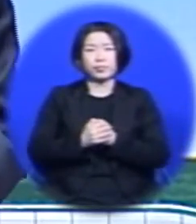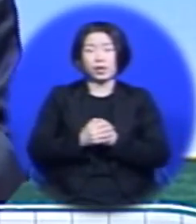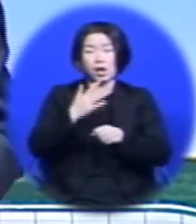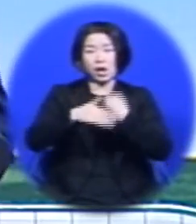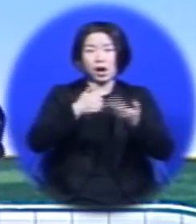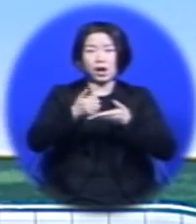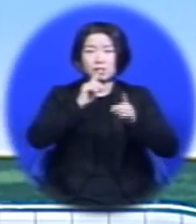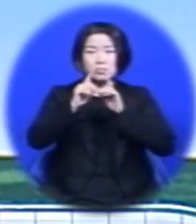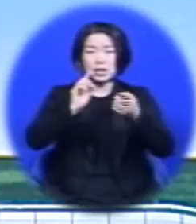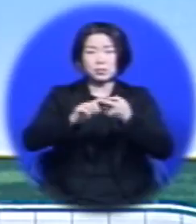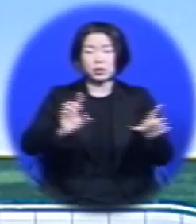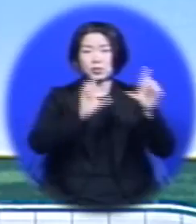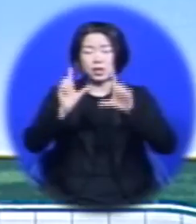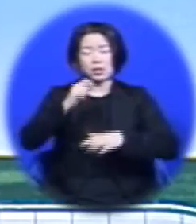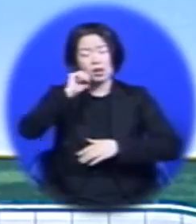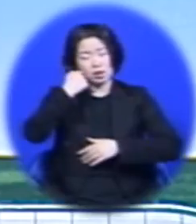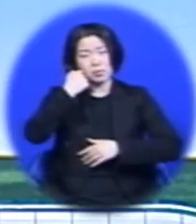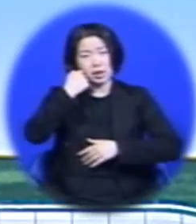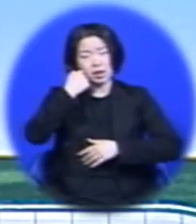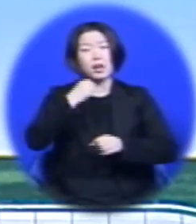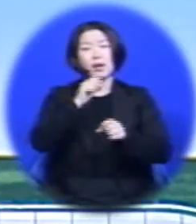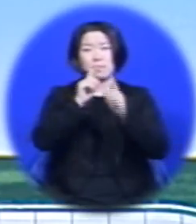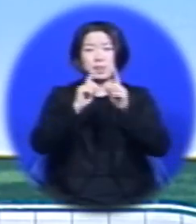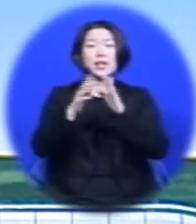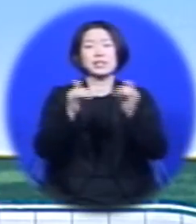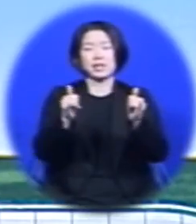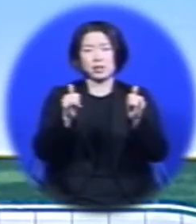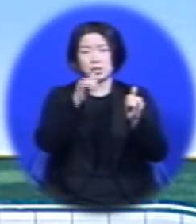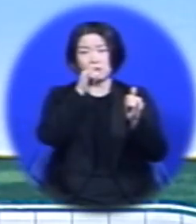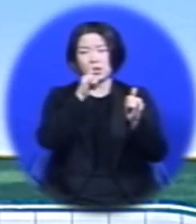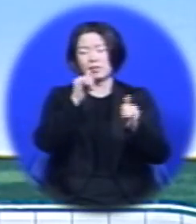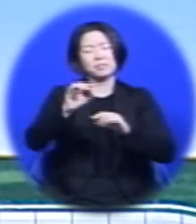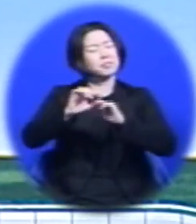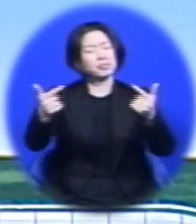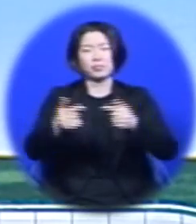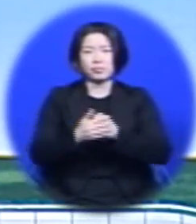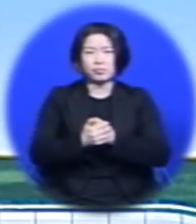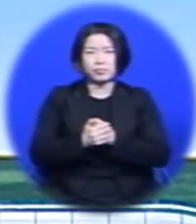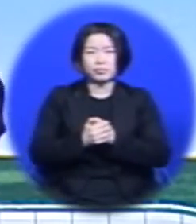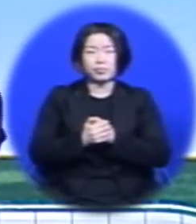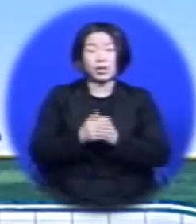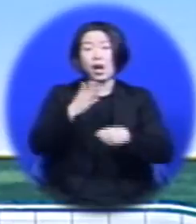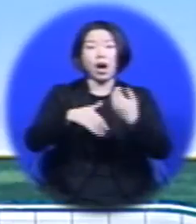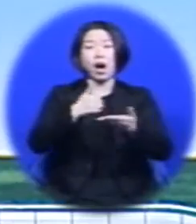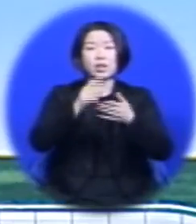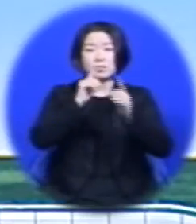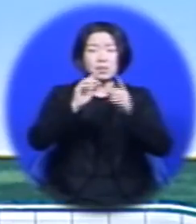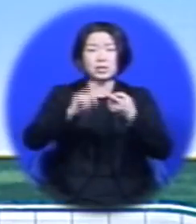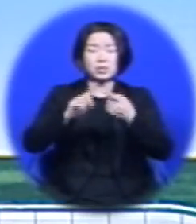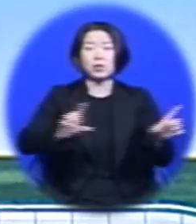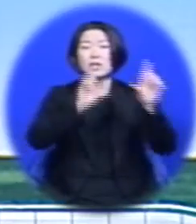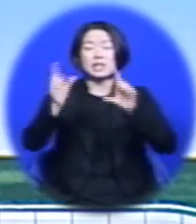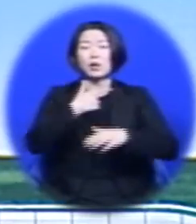하나님의 말씀대로 살기 어렵다 하는 이들이 있는데 천만의 말씀입니다 하나님의 말씀대로 살고